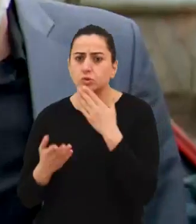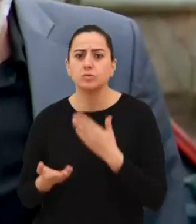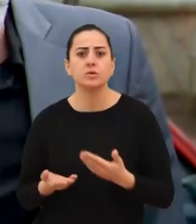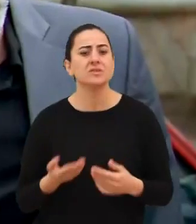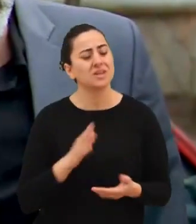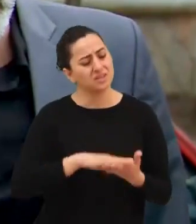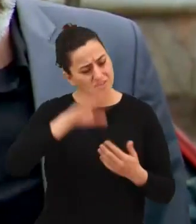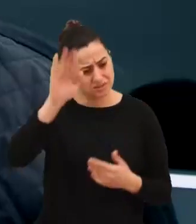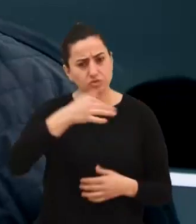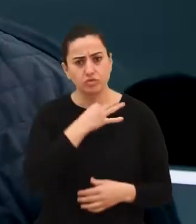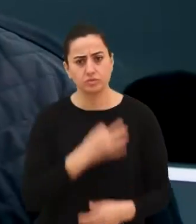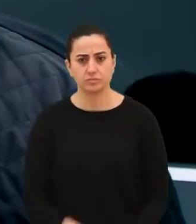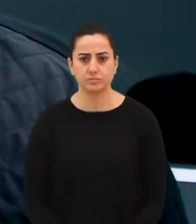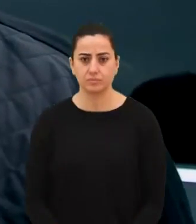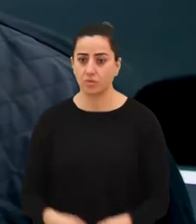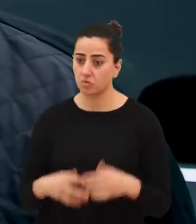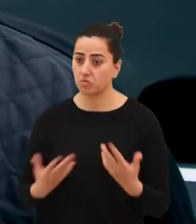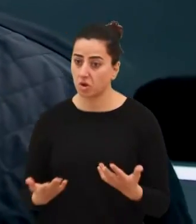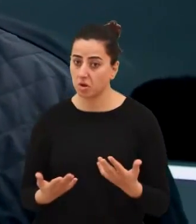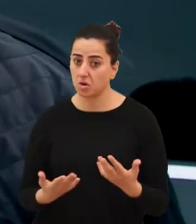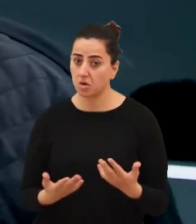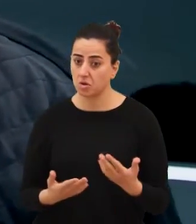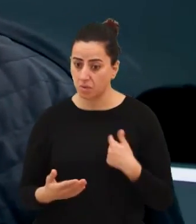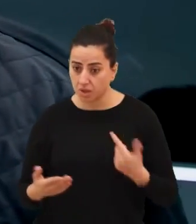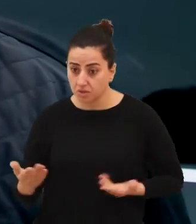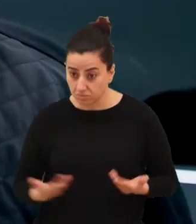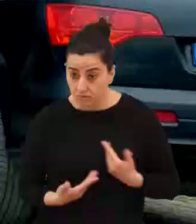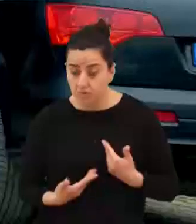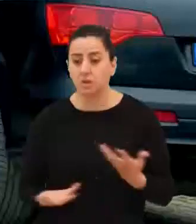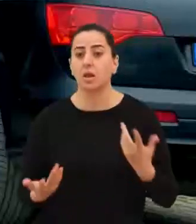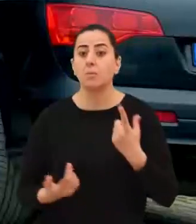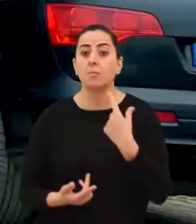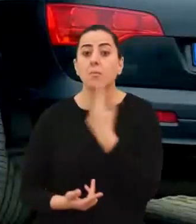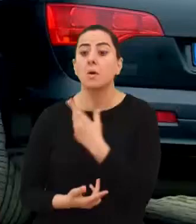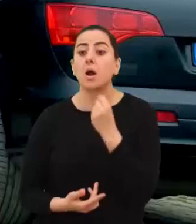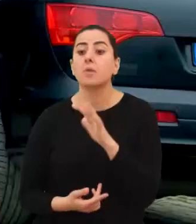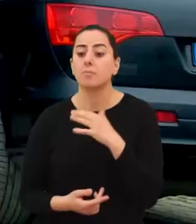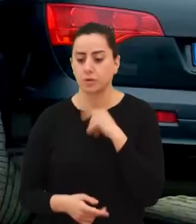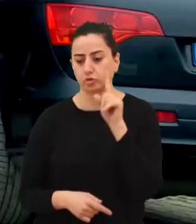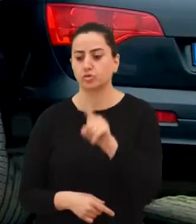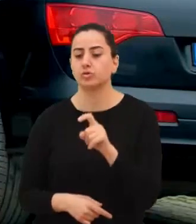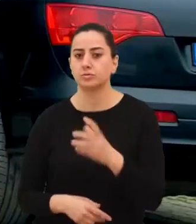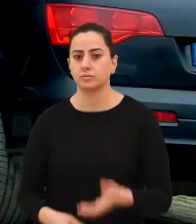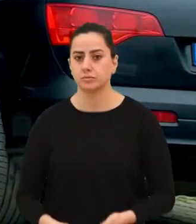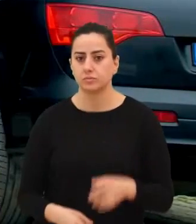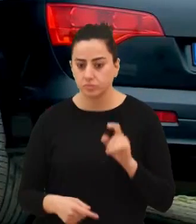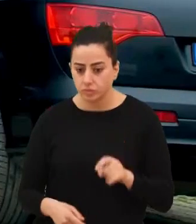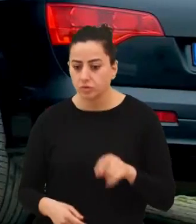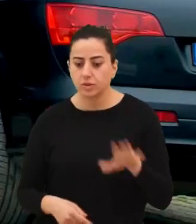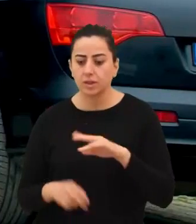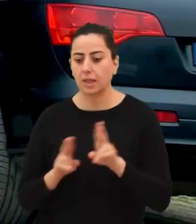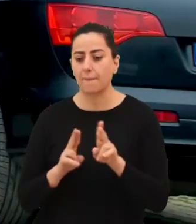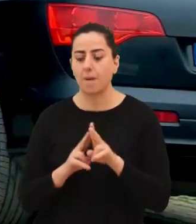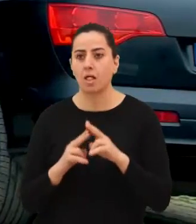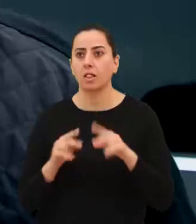Sen çağırsana şunu kardeşim. Vaa baban uşağı yok tamam mı? Burada soruları ben sorarım tamam mı? Burası Kemal